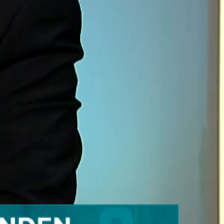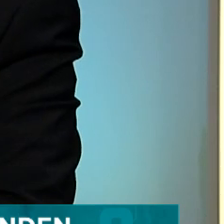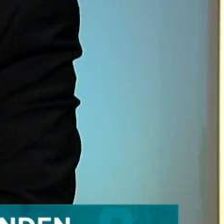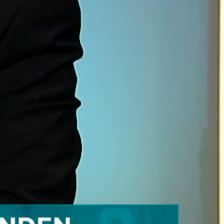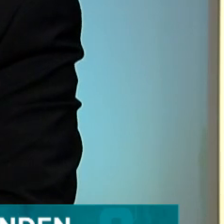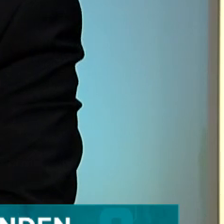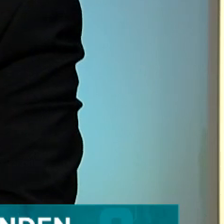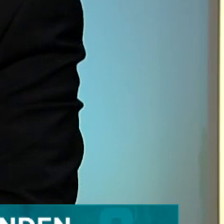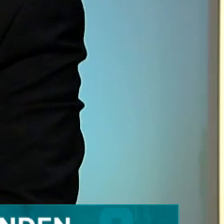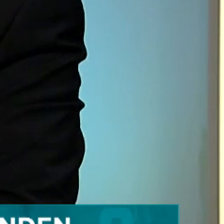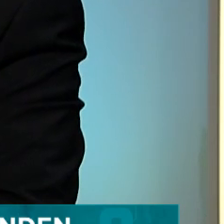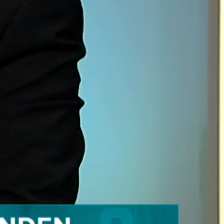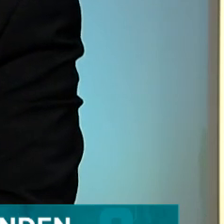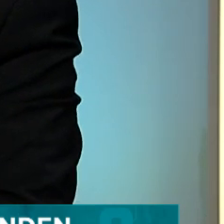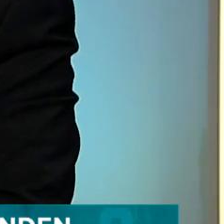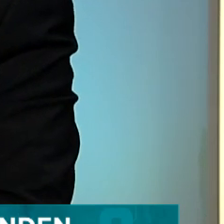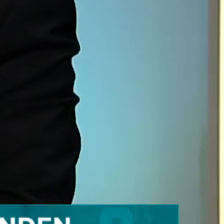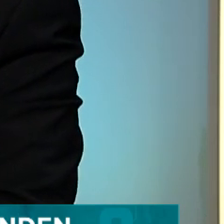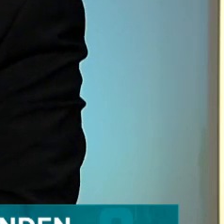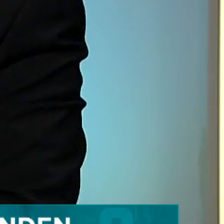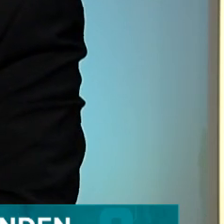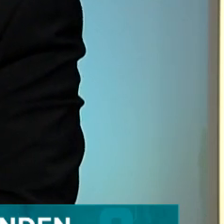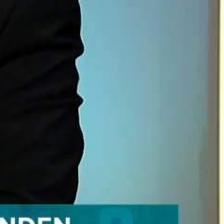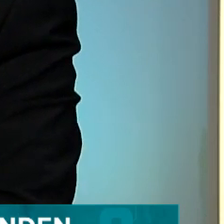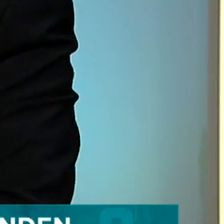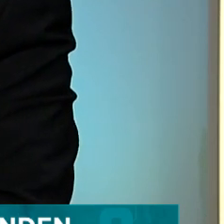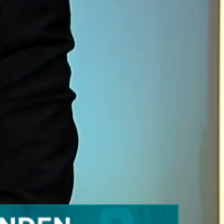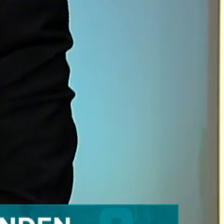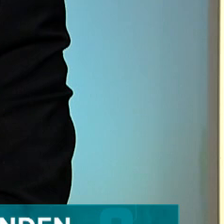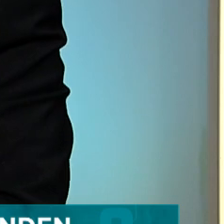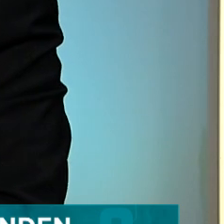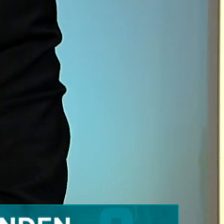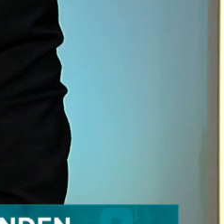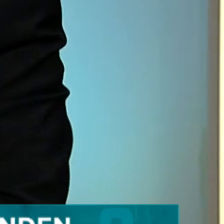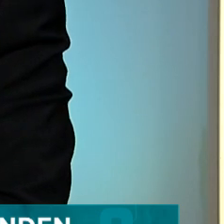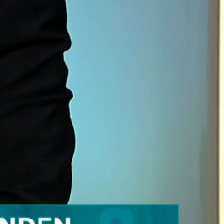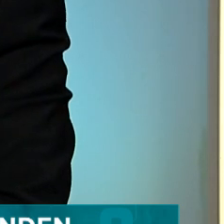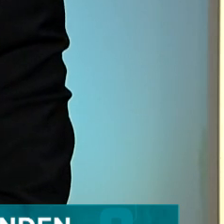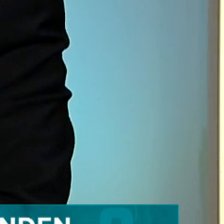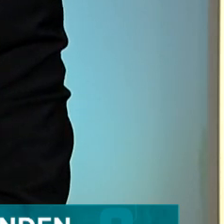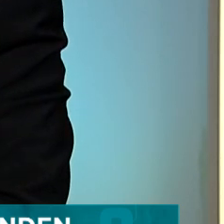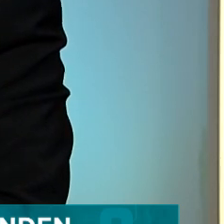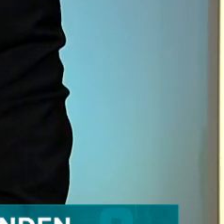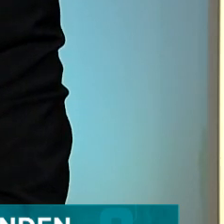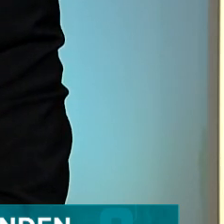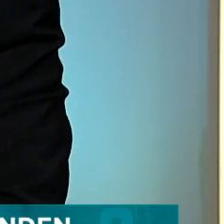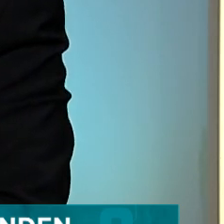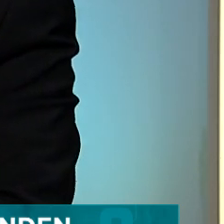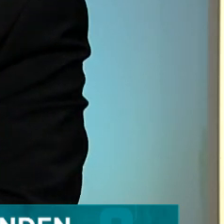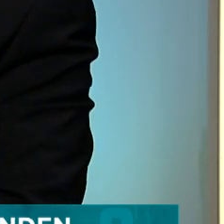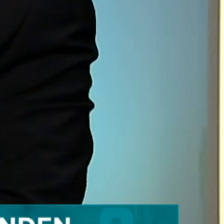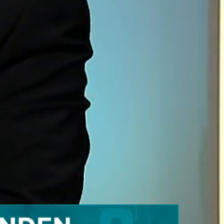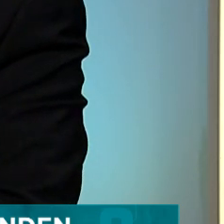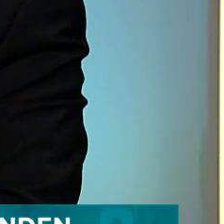önümüzdeki Ramazan'dan sonra kalırsa da Hanefi mezhebine göre kaza etmenin dışında başka hiçbir şey